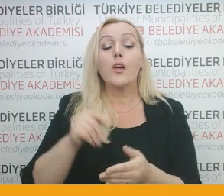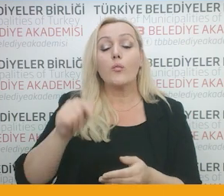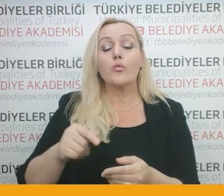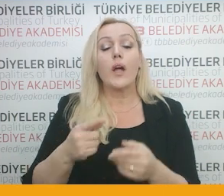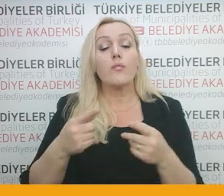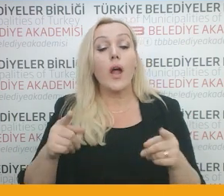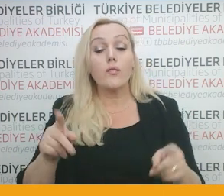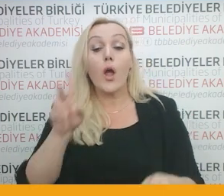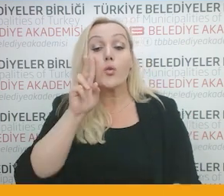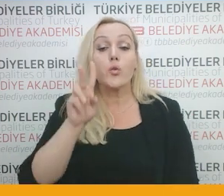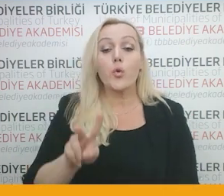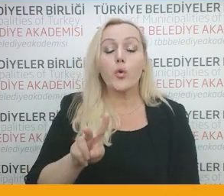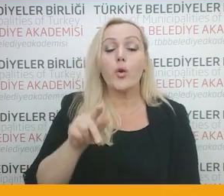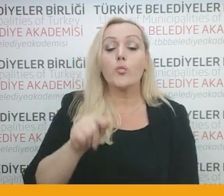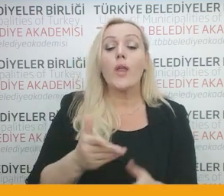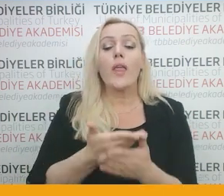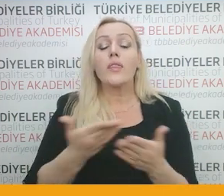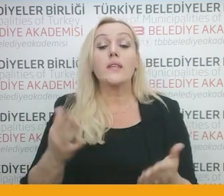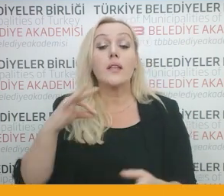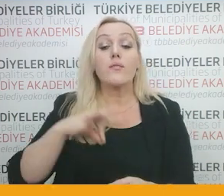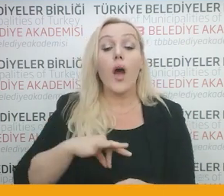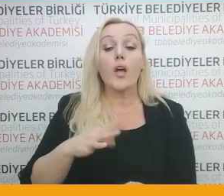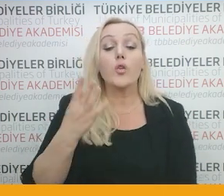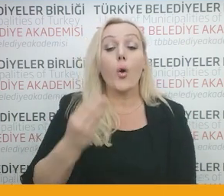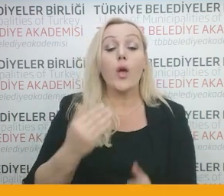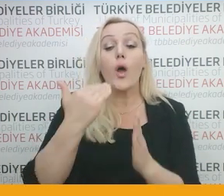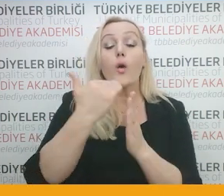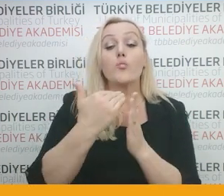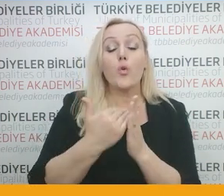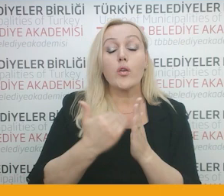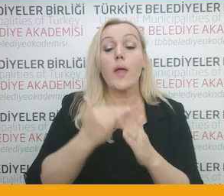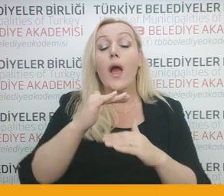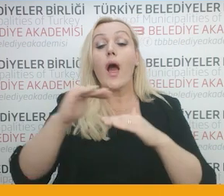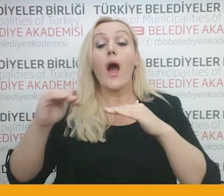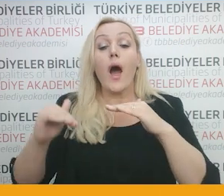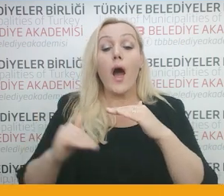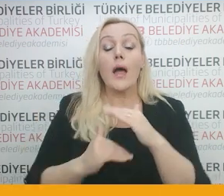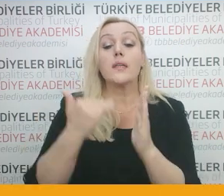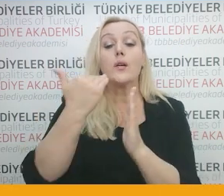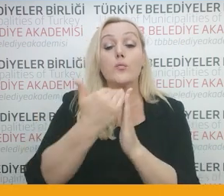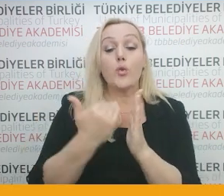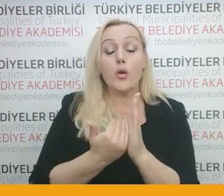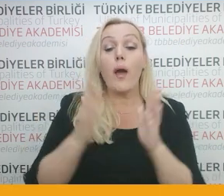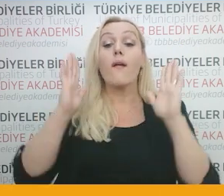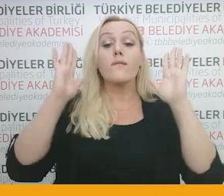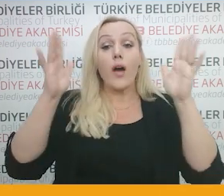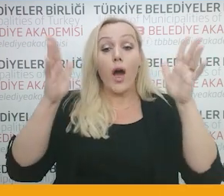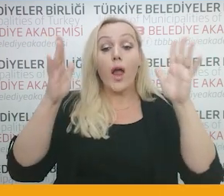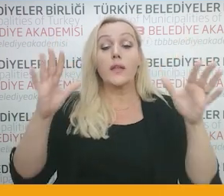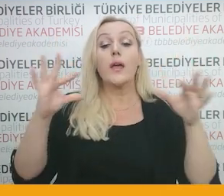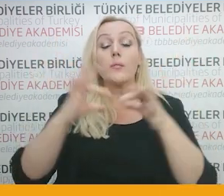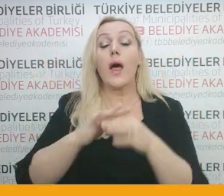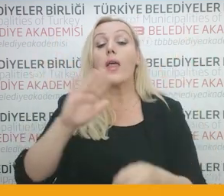gözlemleyebiliyoruz. Burada nasıl bir fayda elde edebiliyoruz? Programlara bölümleyerek, alt programlara bölümleyerek ve bunları faaliyetlere bağlayarak